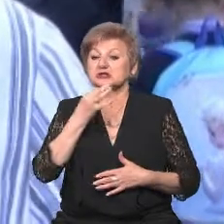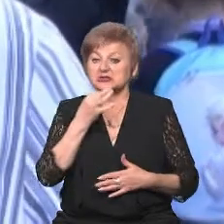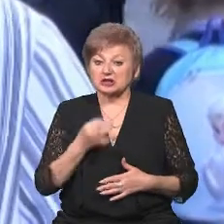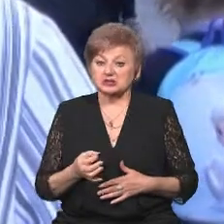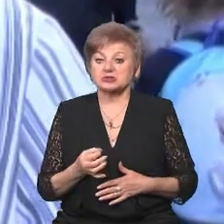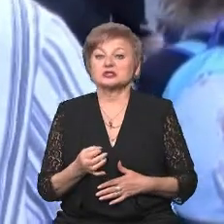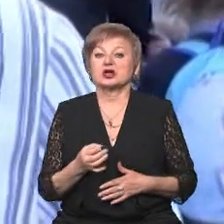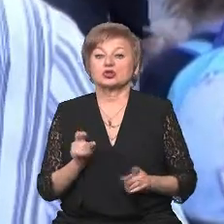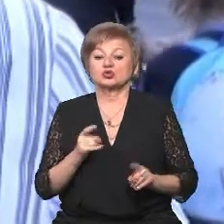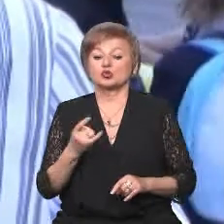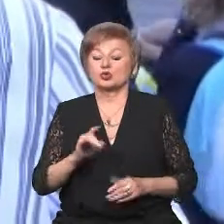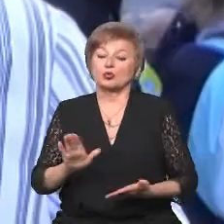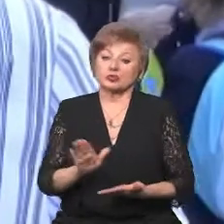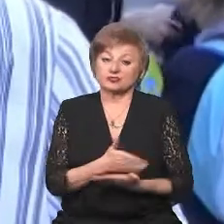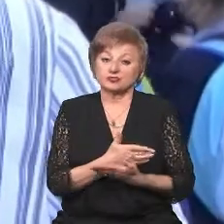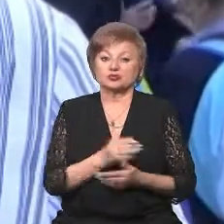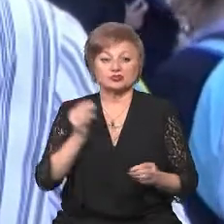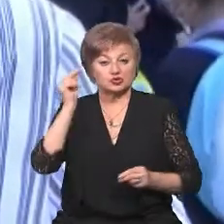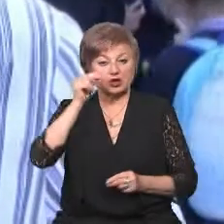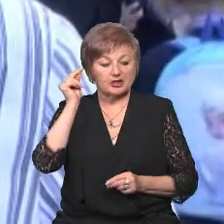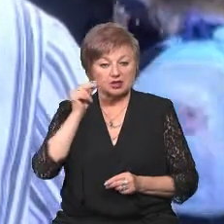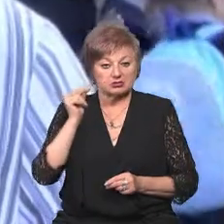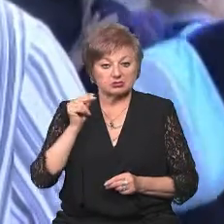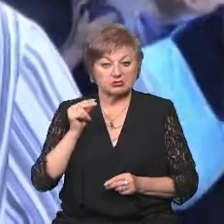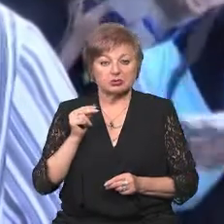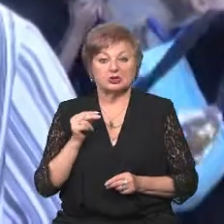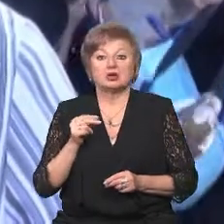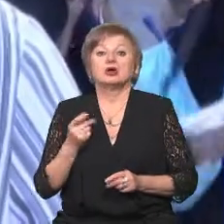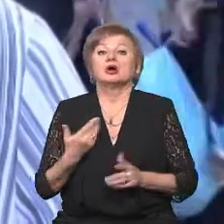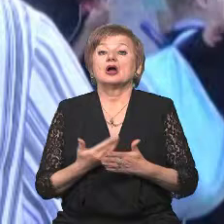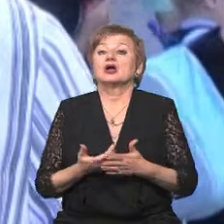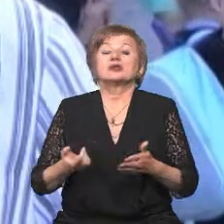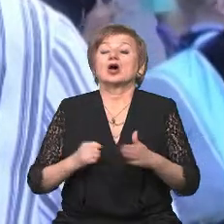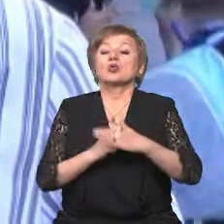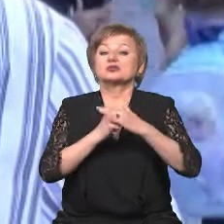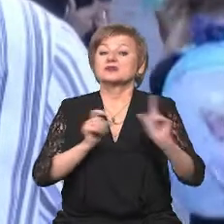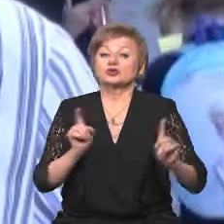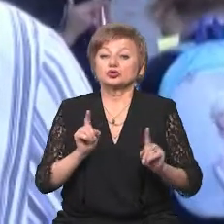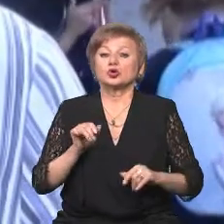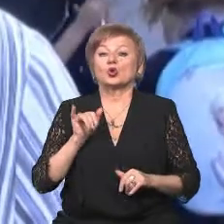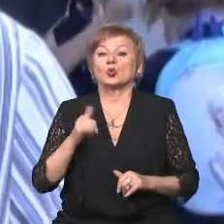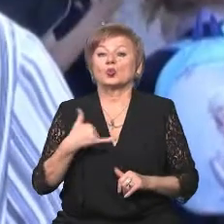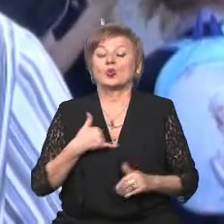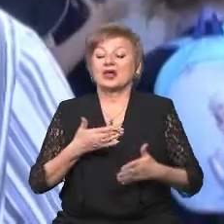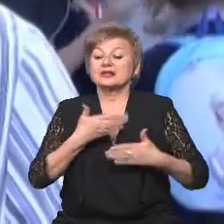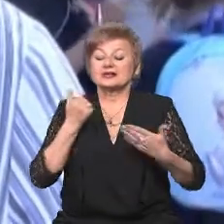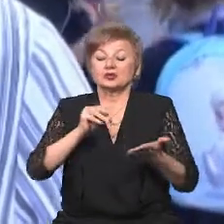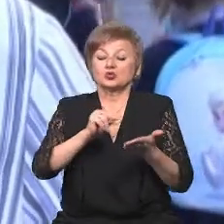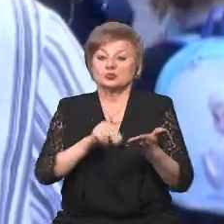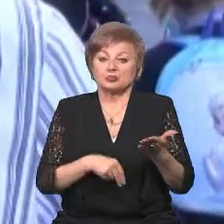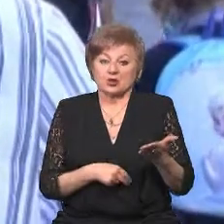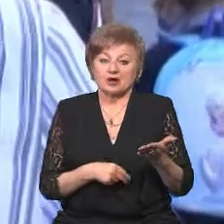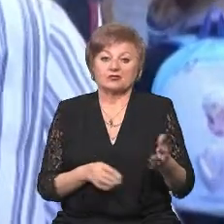що дитину відстороняють від занять. На підставі того, що нам надано відомості